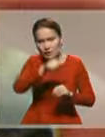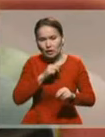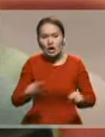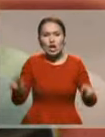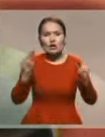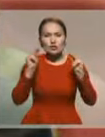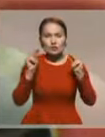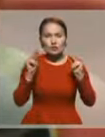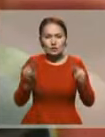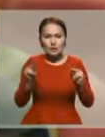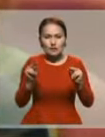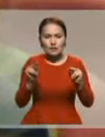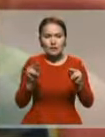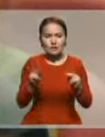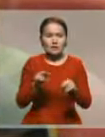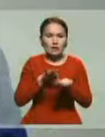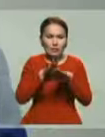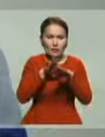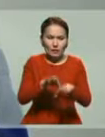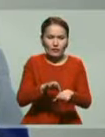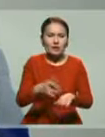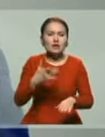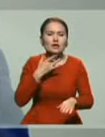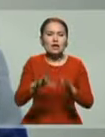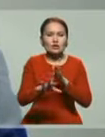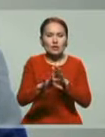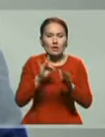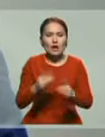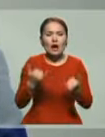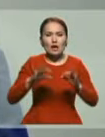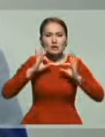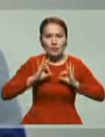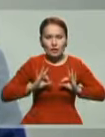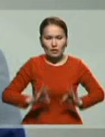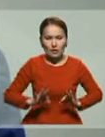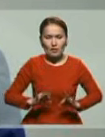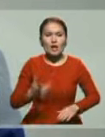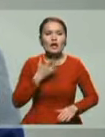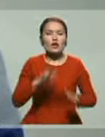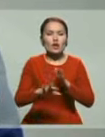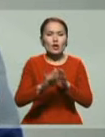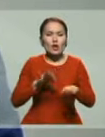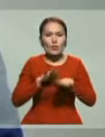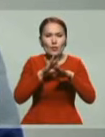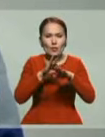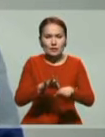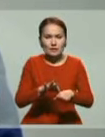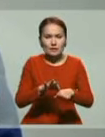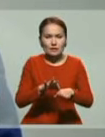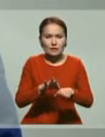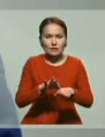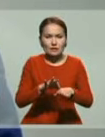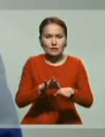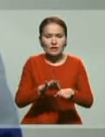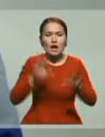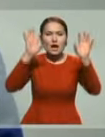айқындығын және заңдылығын көрсетеді. Қазіргі сәтке прокуратураға дауыс беруді өткізудің шарттарын бұзу,